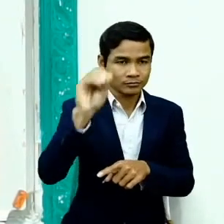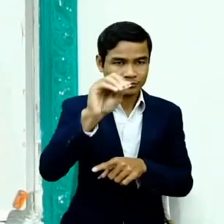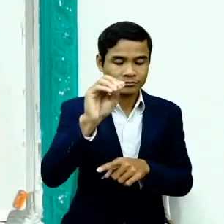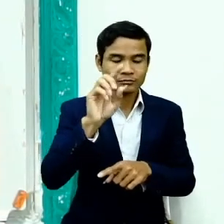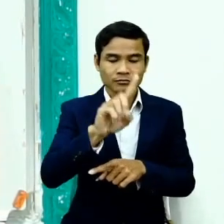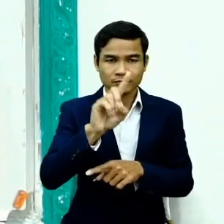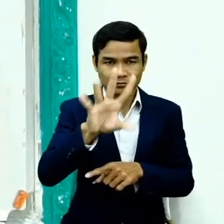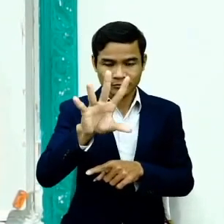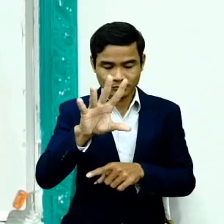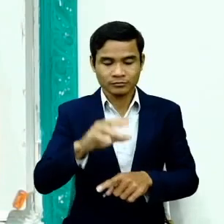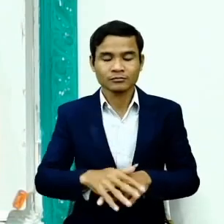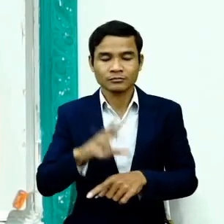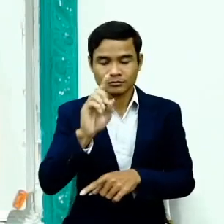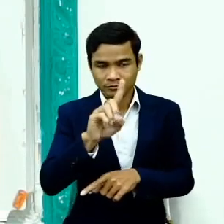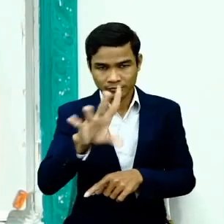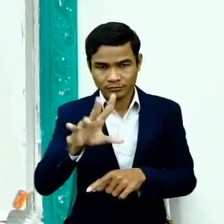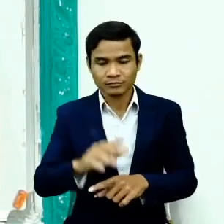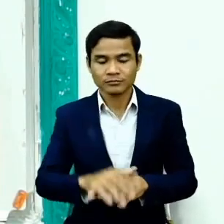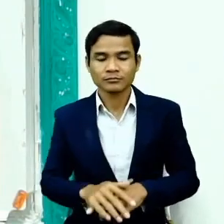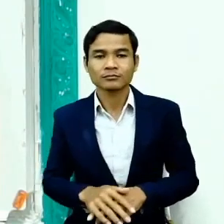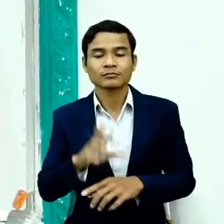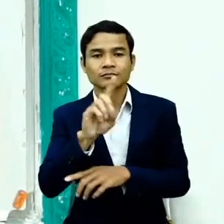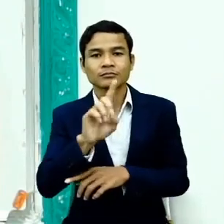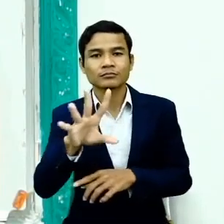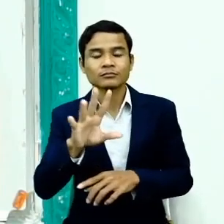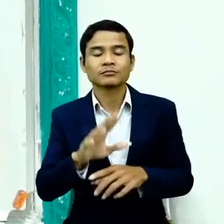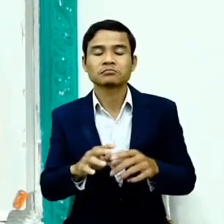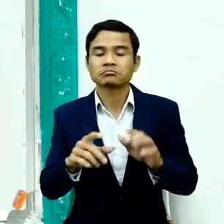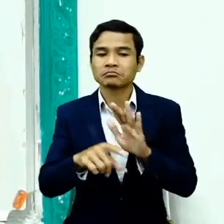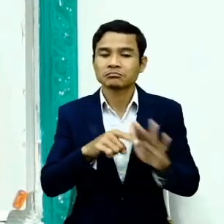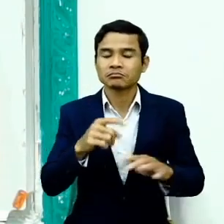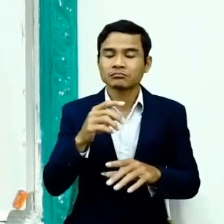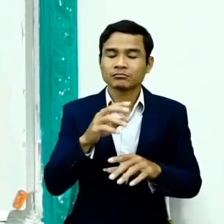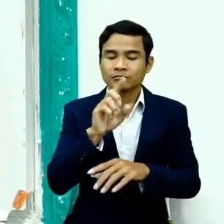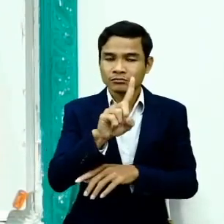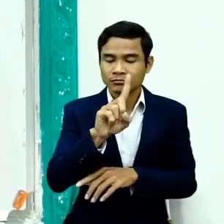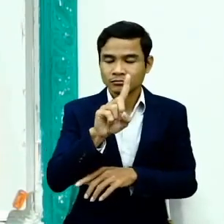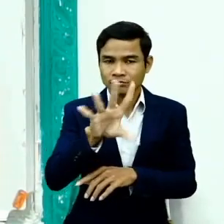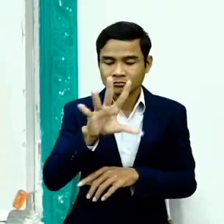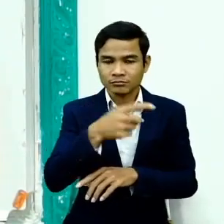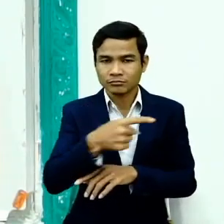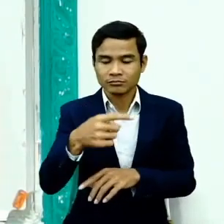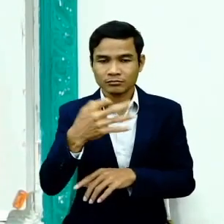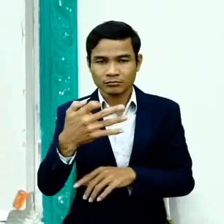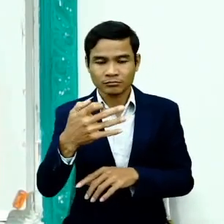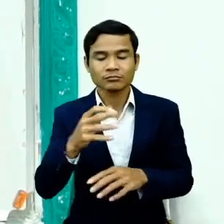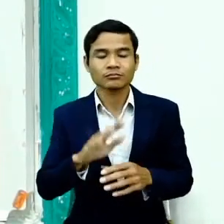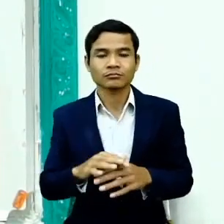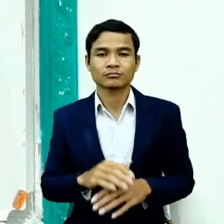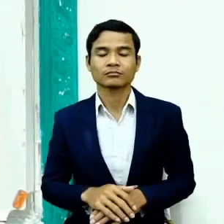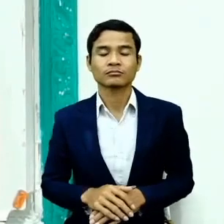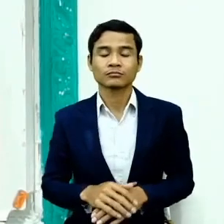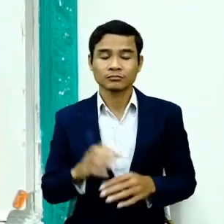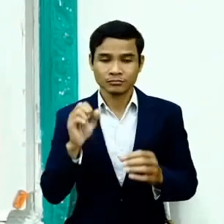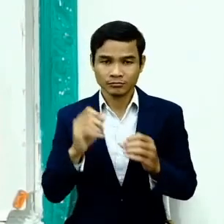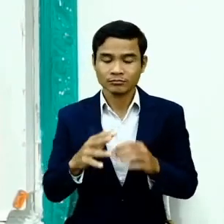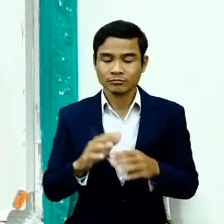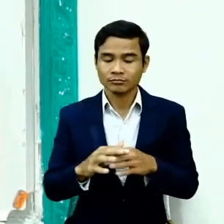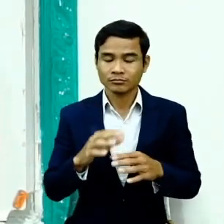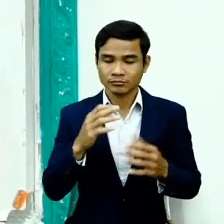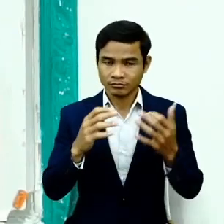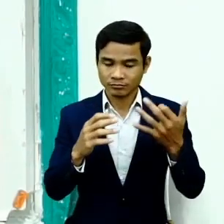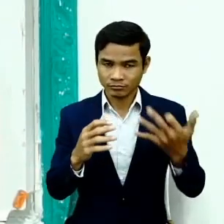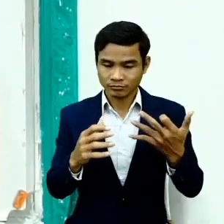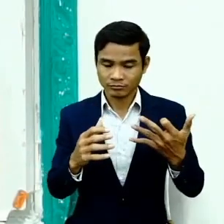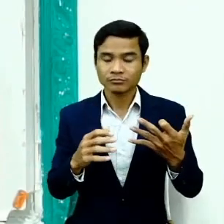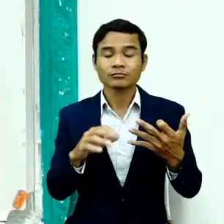nuốt đọc đọc bạm chà chân đọc bạm đọ bạm bấy nó xa mắng con tỏ cho ruống chùm mùi nạ cừu chà bạm bấy khi nông chật